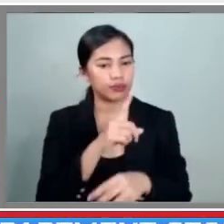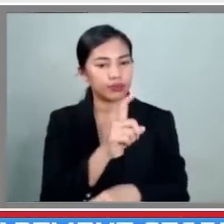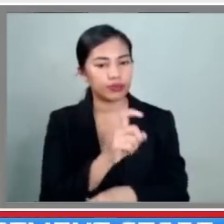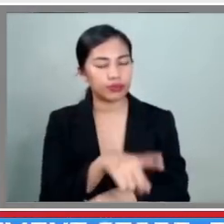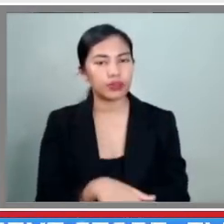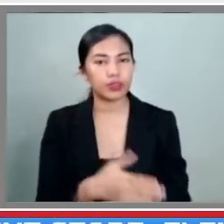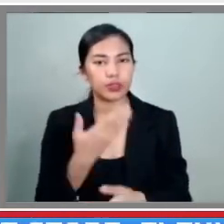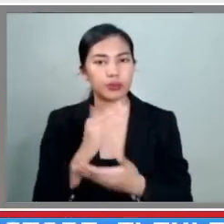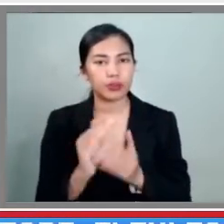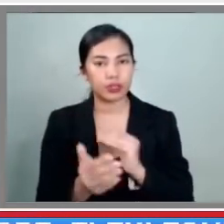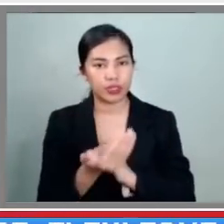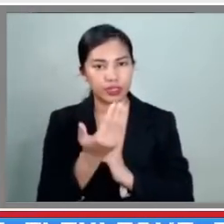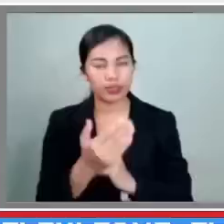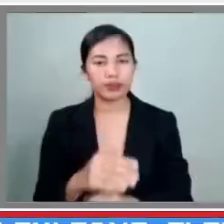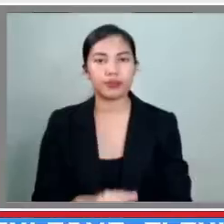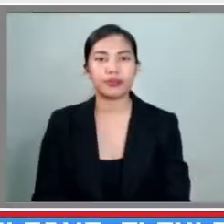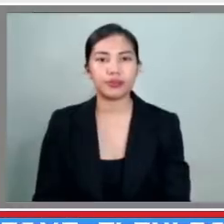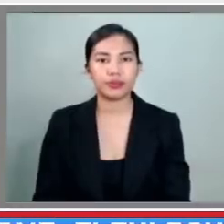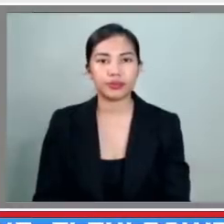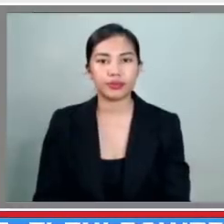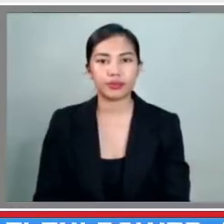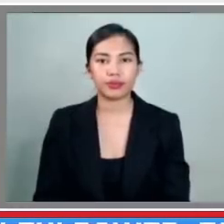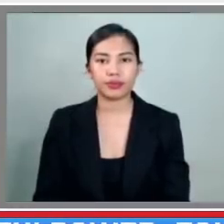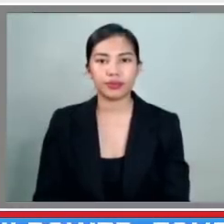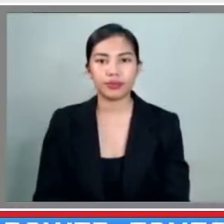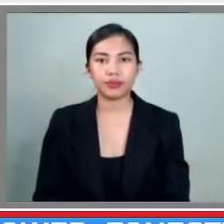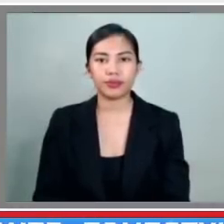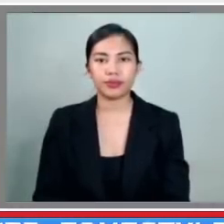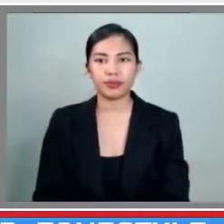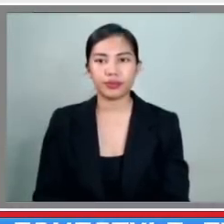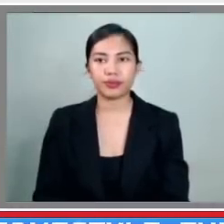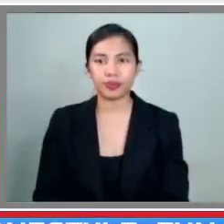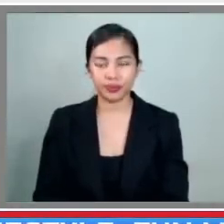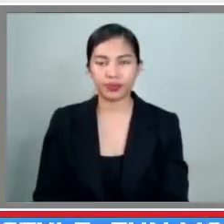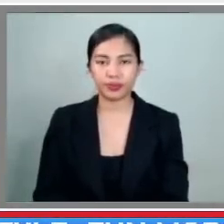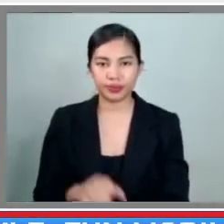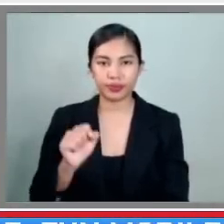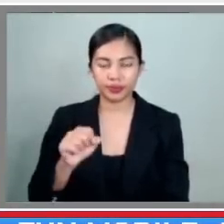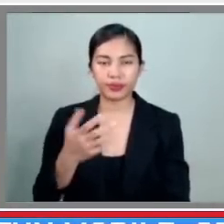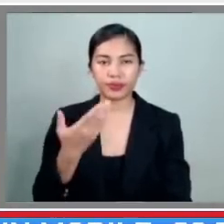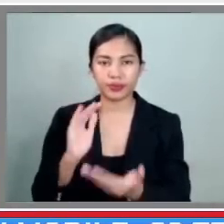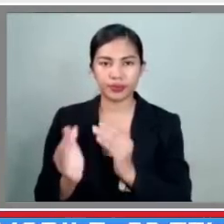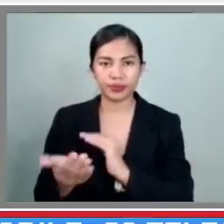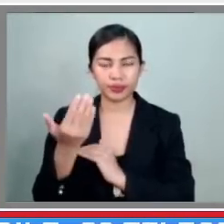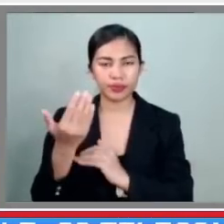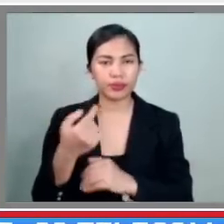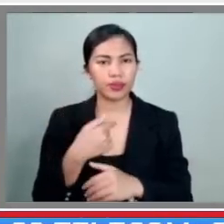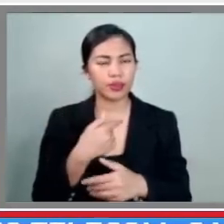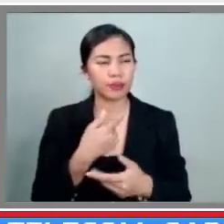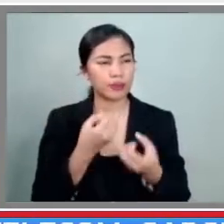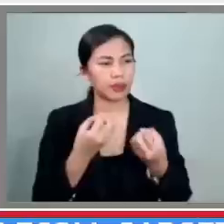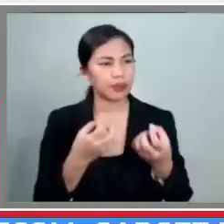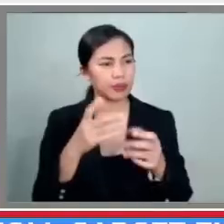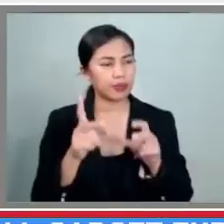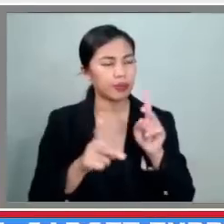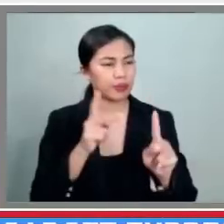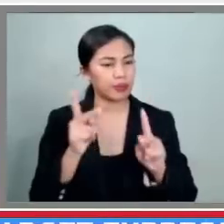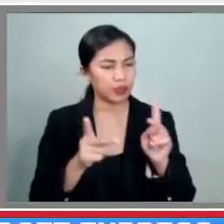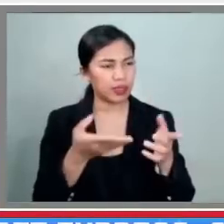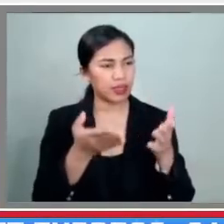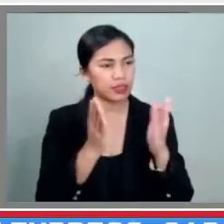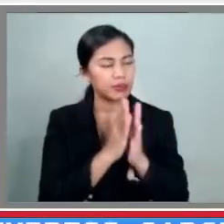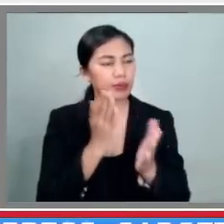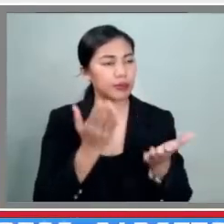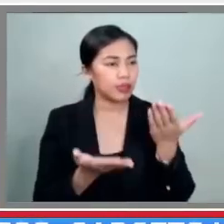Engineer Dizon. Paano magandang magiging... umaga po, Connie. Opo, ang tanong kasi ng marami, ano, baka napag-usapan din po ninyo sa inyong